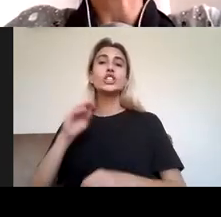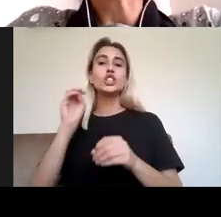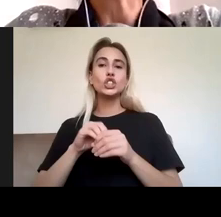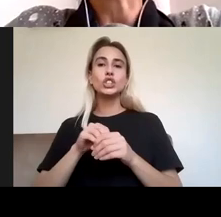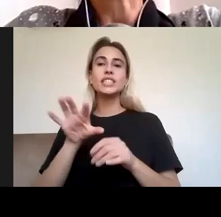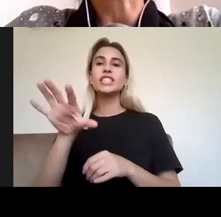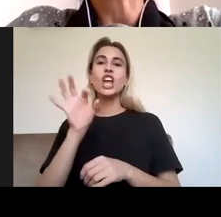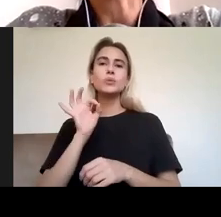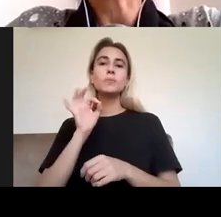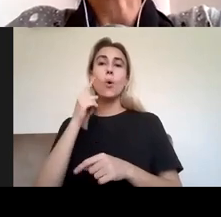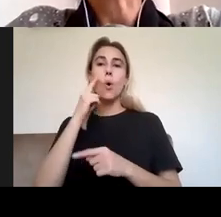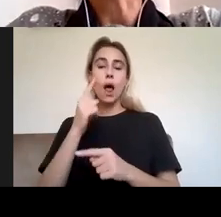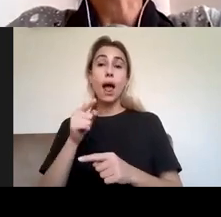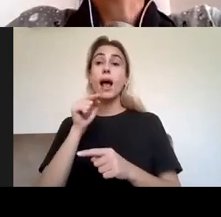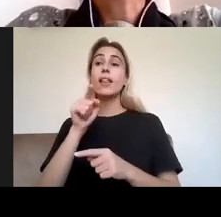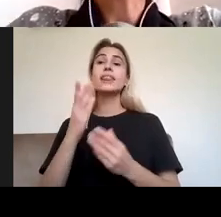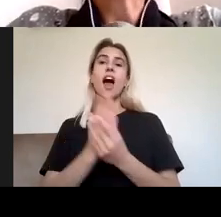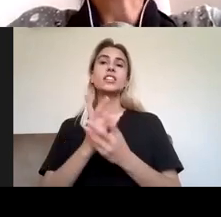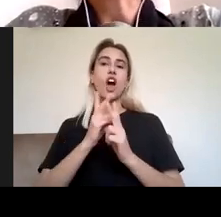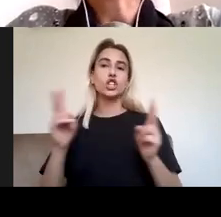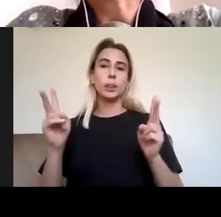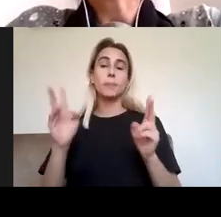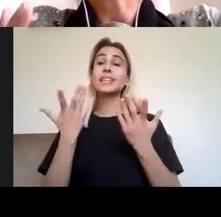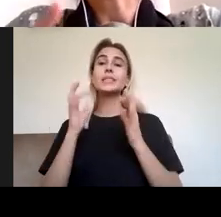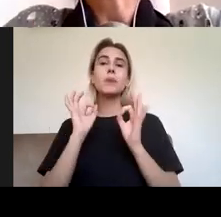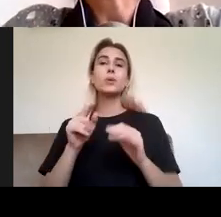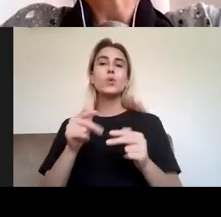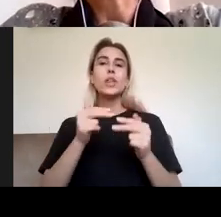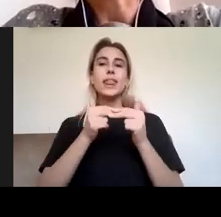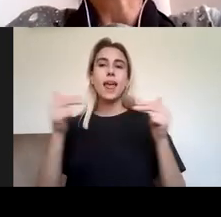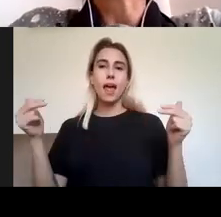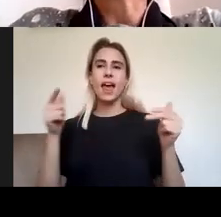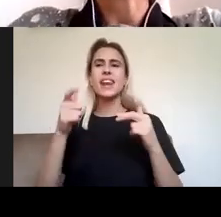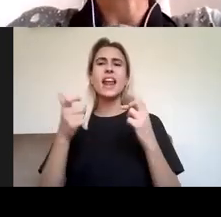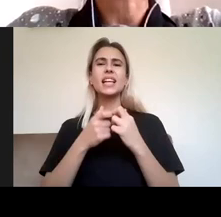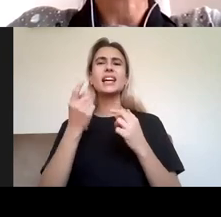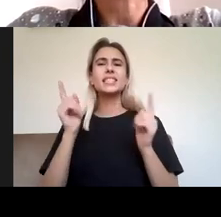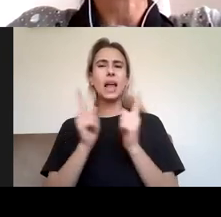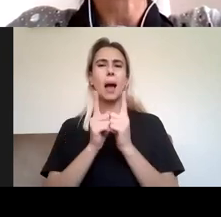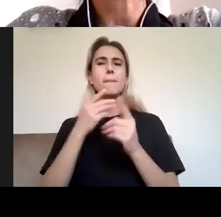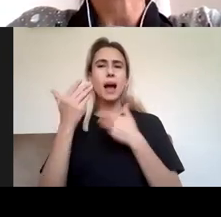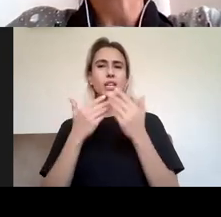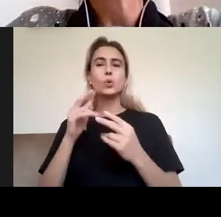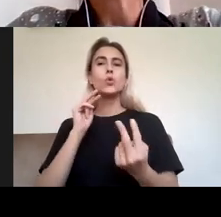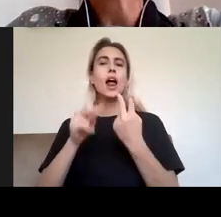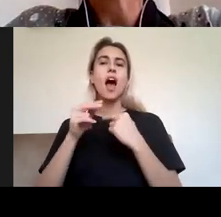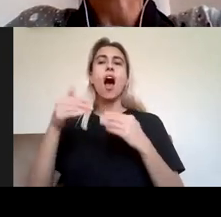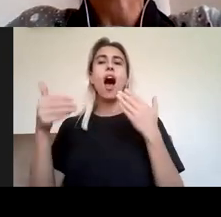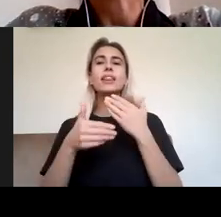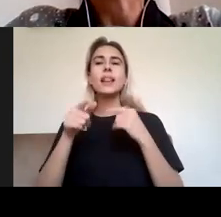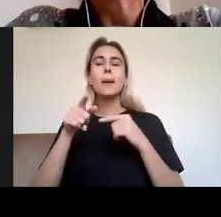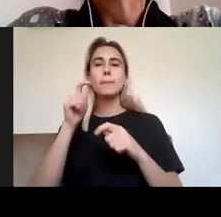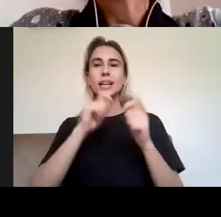seçimlik bir ders olarak da böyle bir ders açtım. Nasıl başladı bu hikaye? Reza Hocam'ın da çok kısa bahsettiği aslında Ulaştırma Altyapı Bakanlığı'nın bir